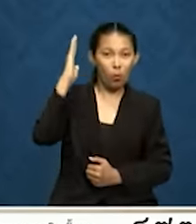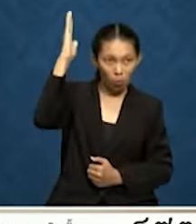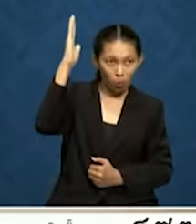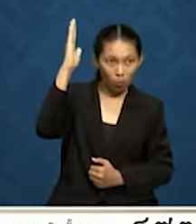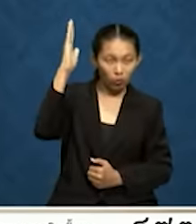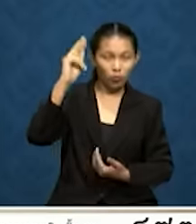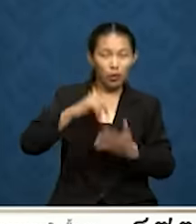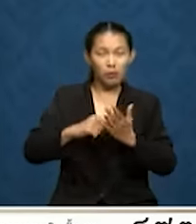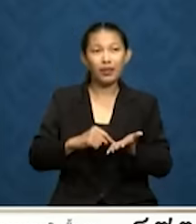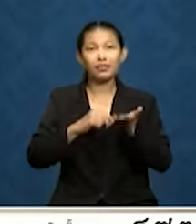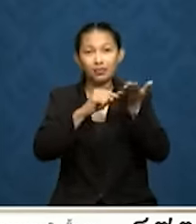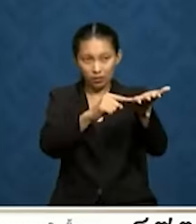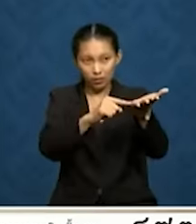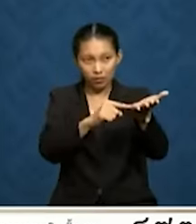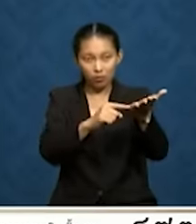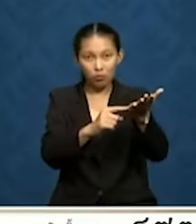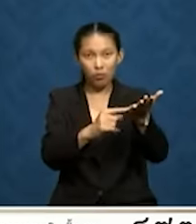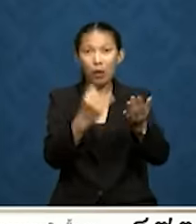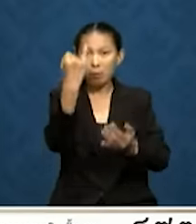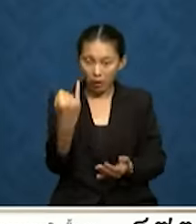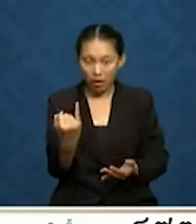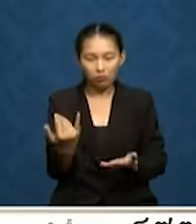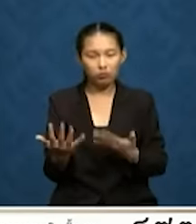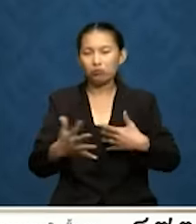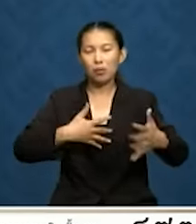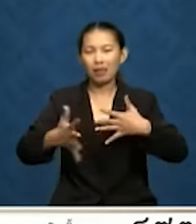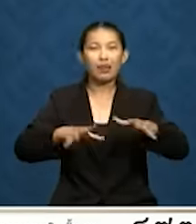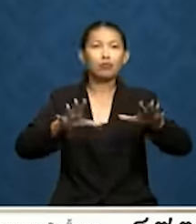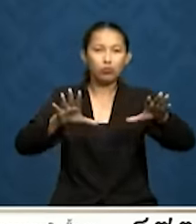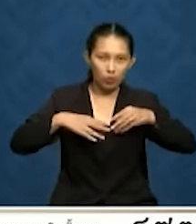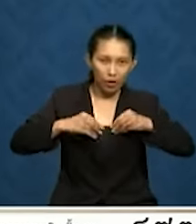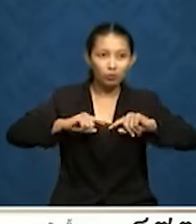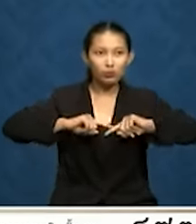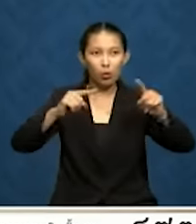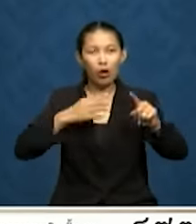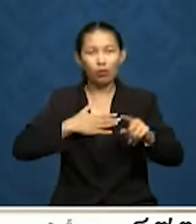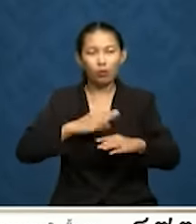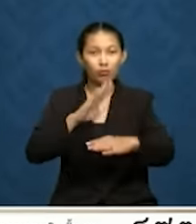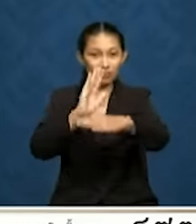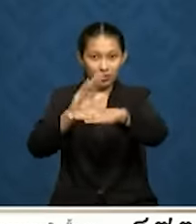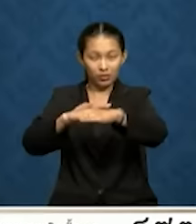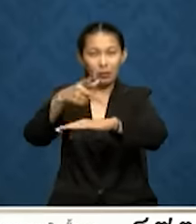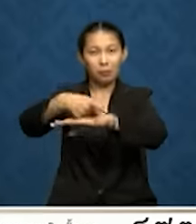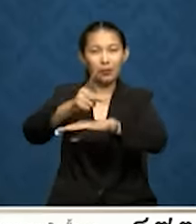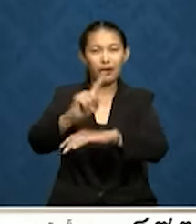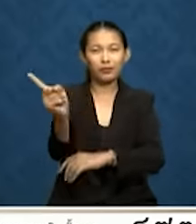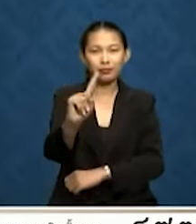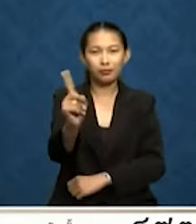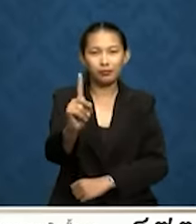คนที่เสนอแล้วโหวตแพ้ผมก็ต้องยอมแต่ผมเตือนท่านประธานก่อนนะว่